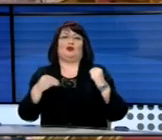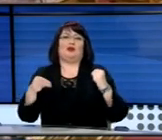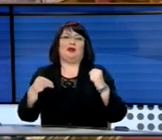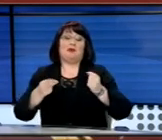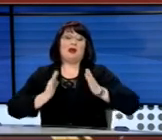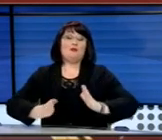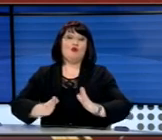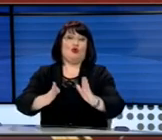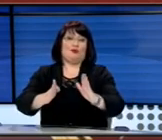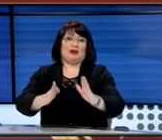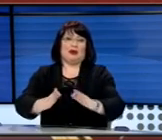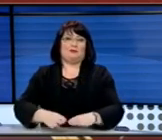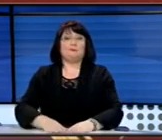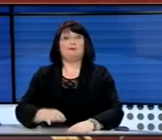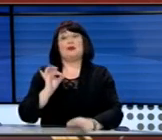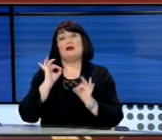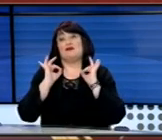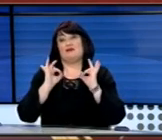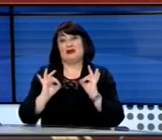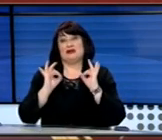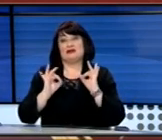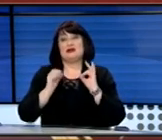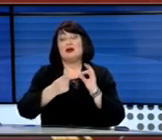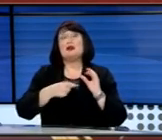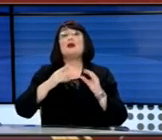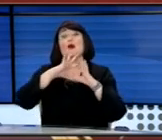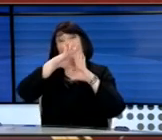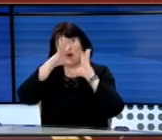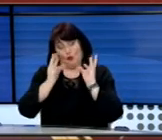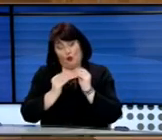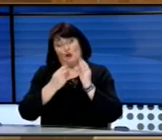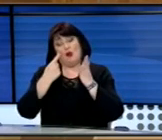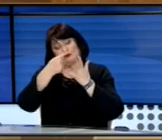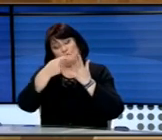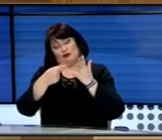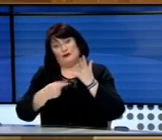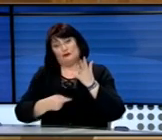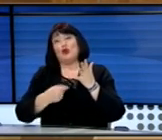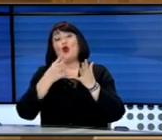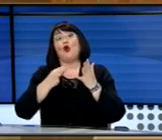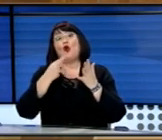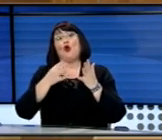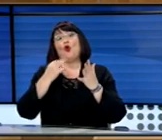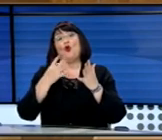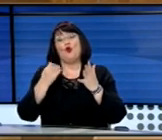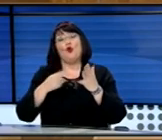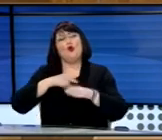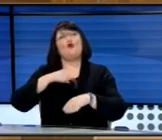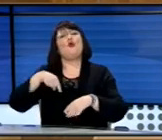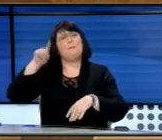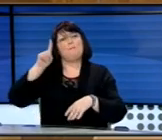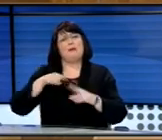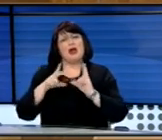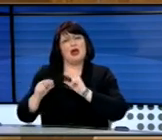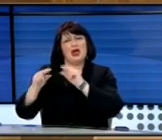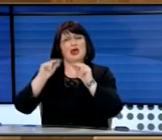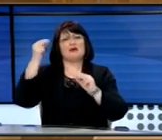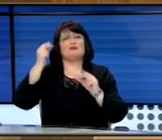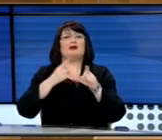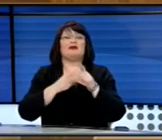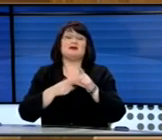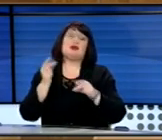προοπτική. Εξυπακούεται ότι για όλους αυτούς τους λόγους και άλλους που ανέπτυξαν όλες αυτές τις μέρες οι βουλευτές του